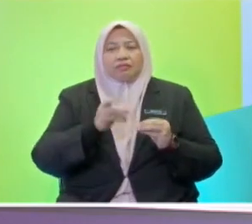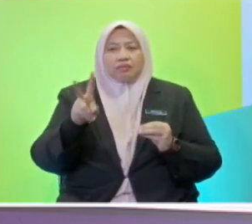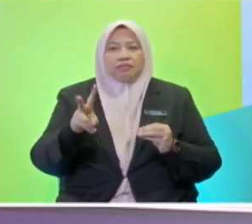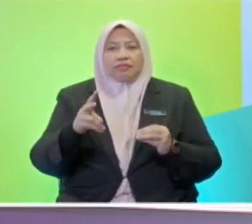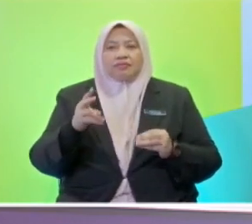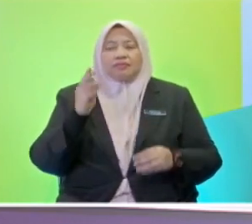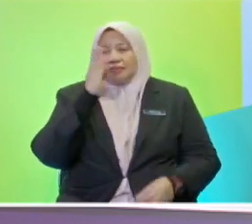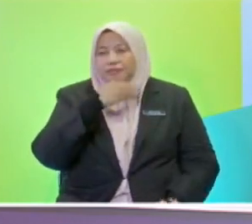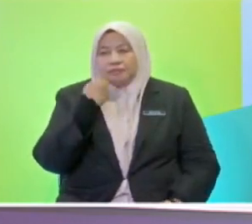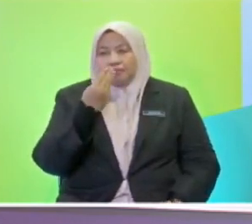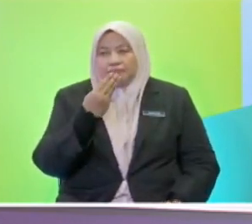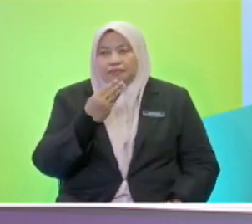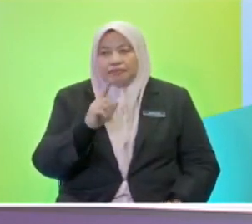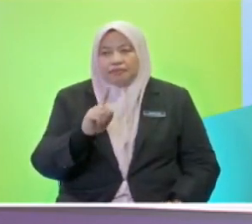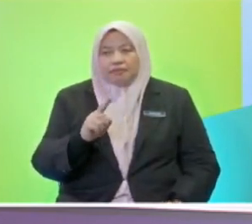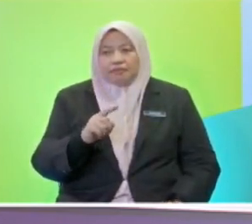saya